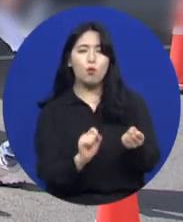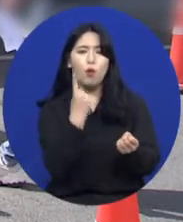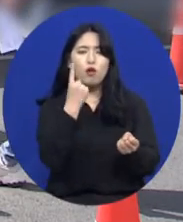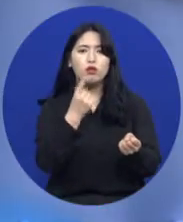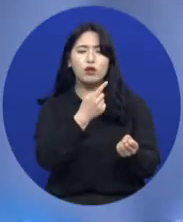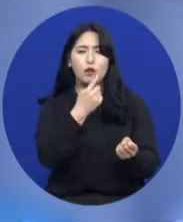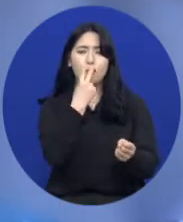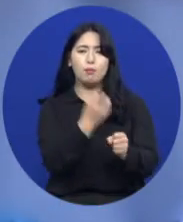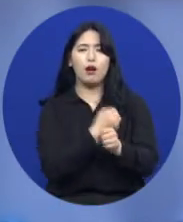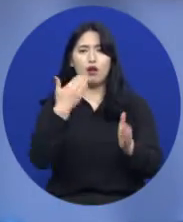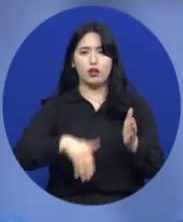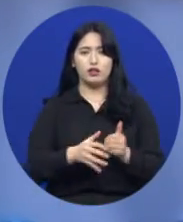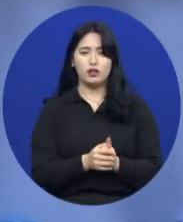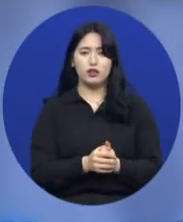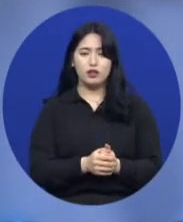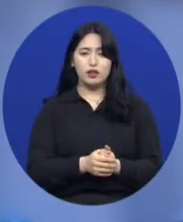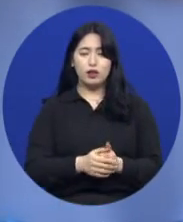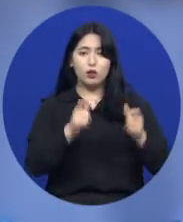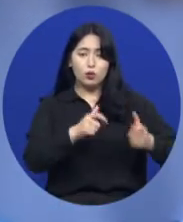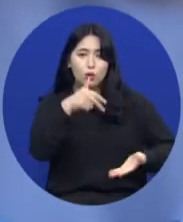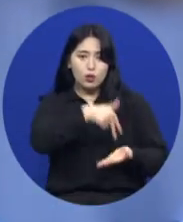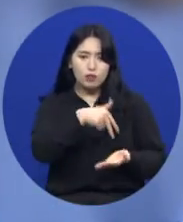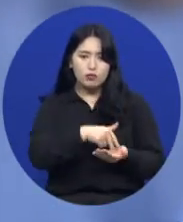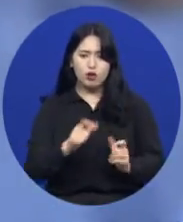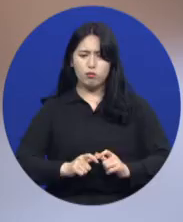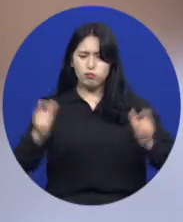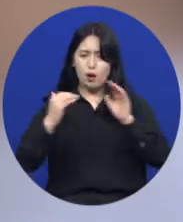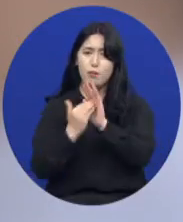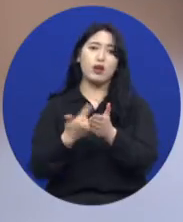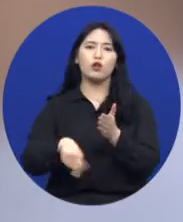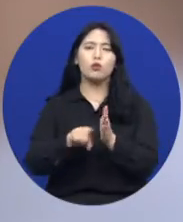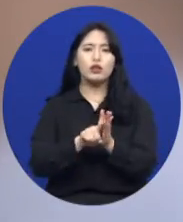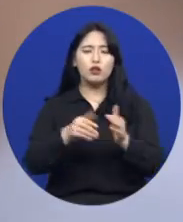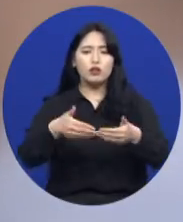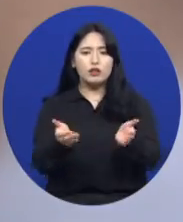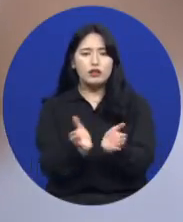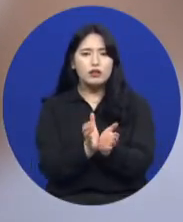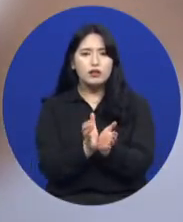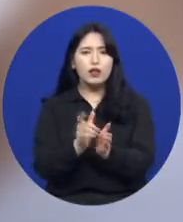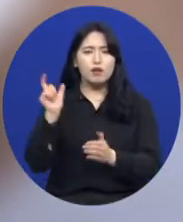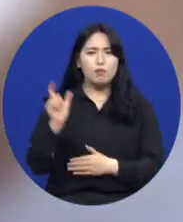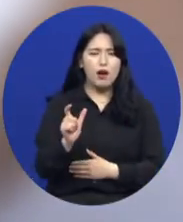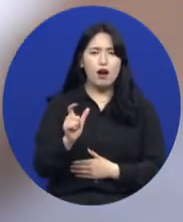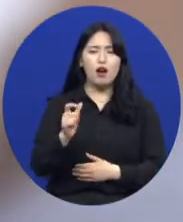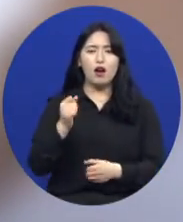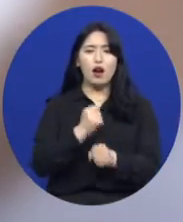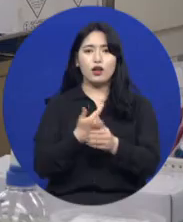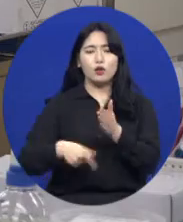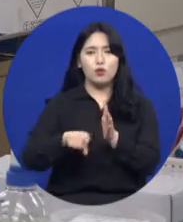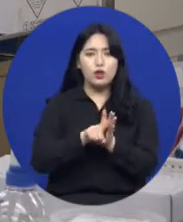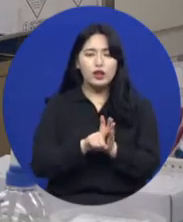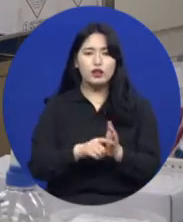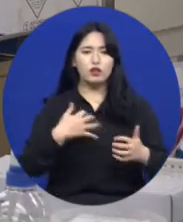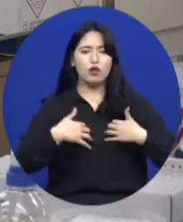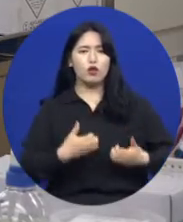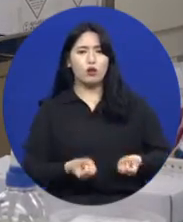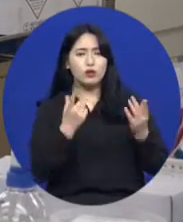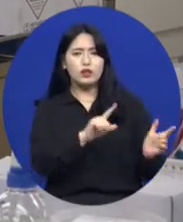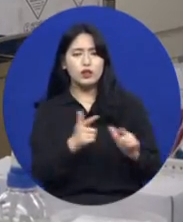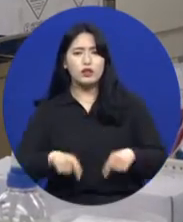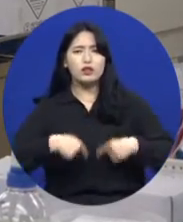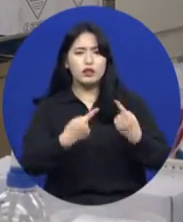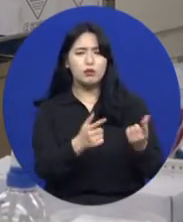있습니다. 방역당국은 확산세를 꺾기 위해서는 집단 면역이 형성될 때까지 경조사 참석이나 지인 간의